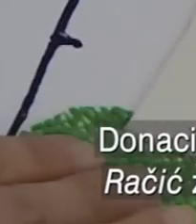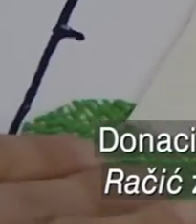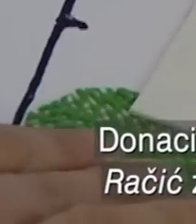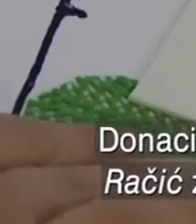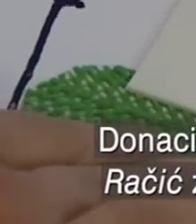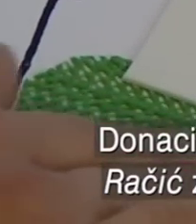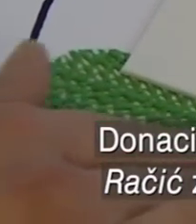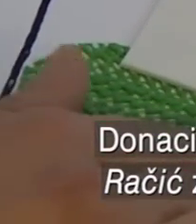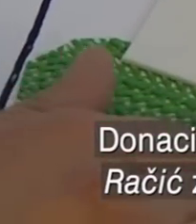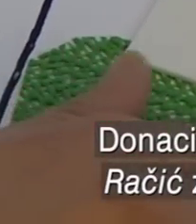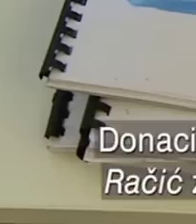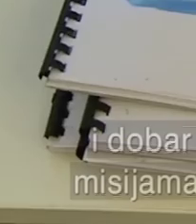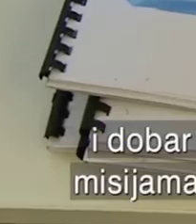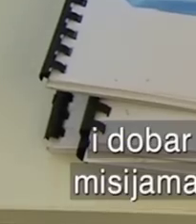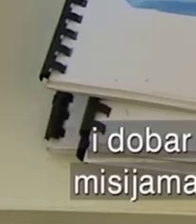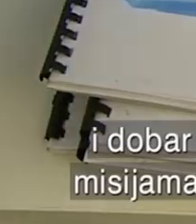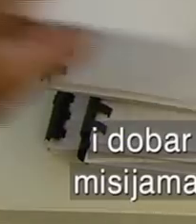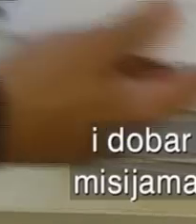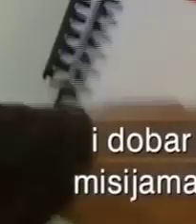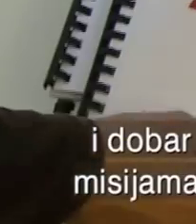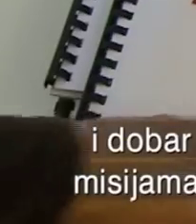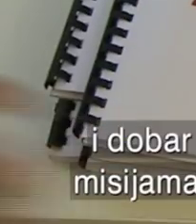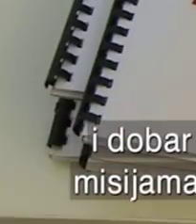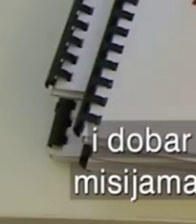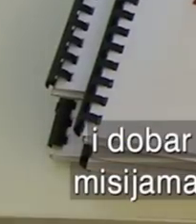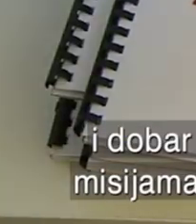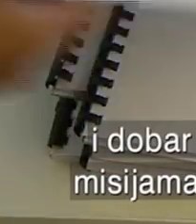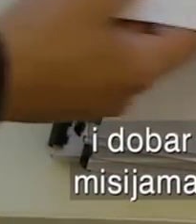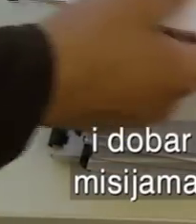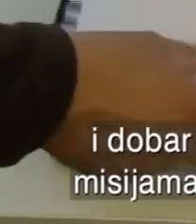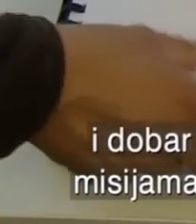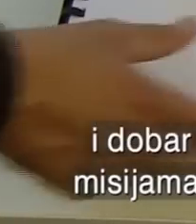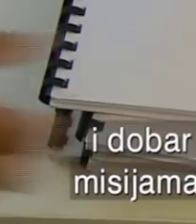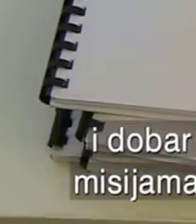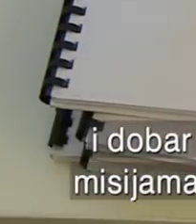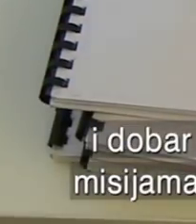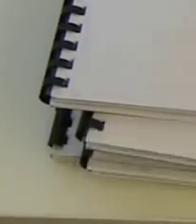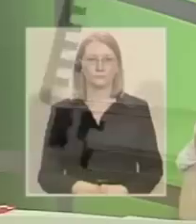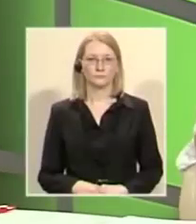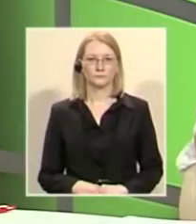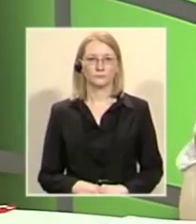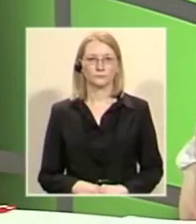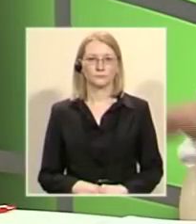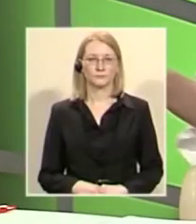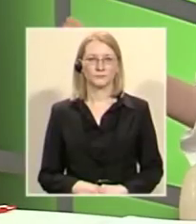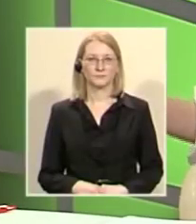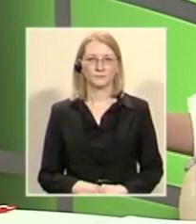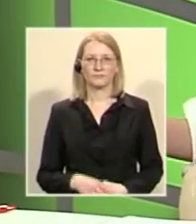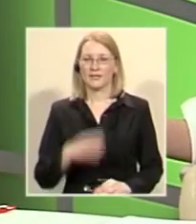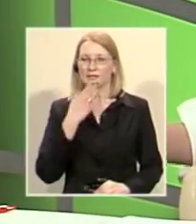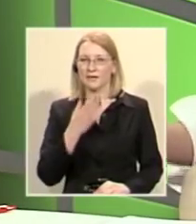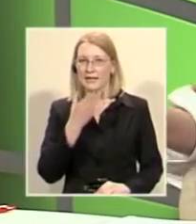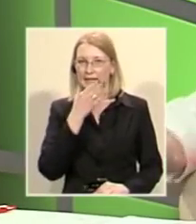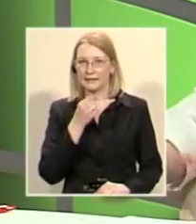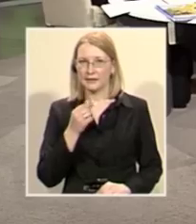Josip Račić za svaku je pohvalu i dobar poticaj nekim novim misijama i pozitivnim pričama. Hvala lijepa,